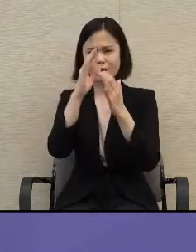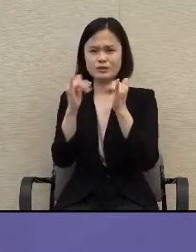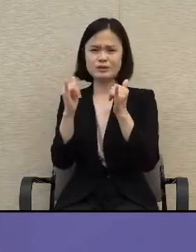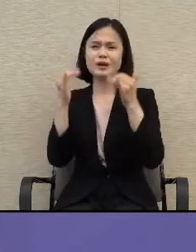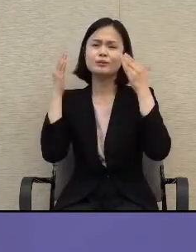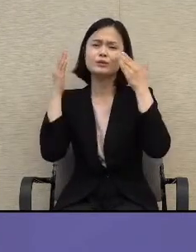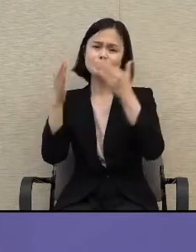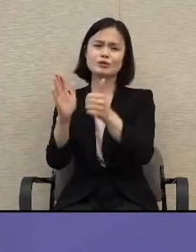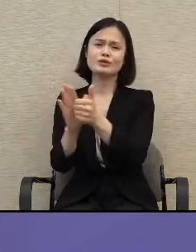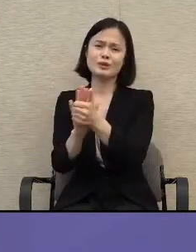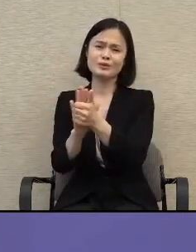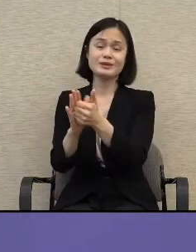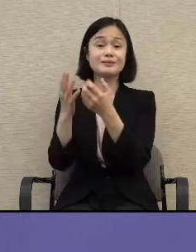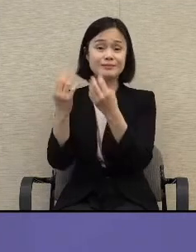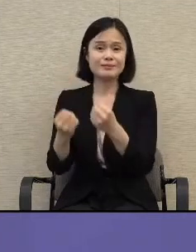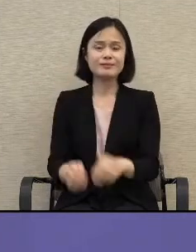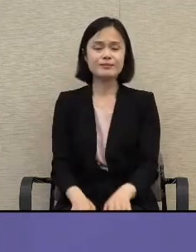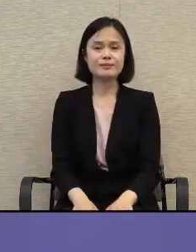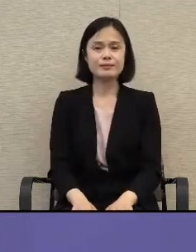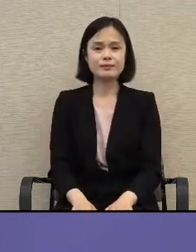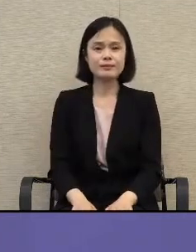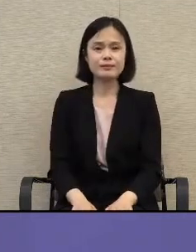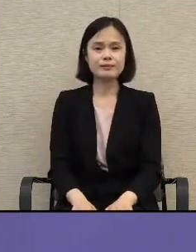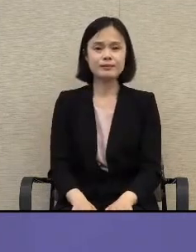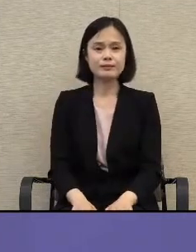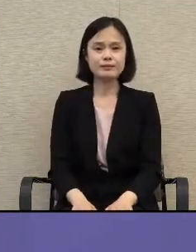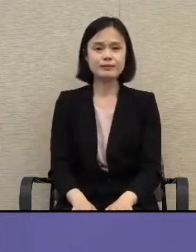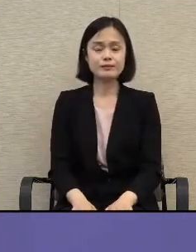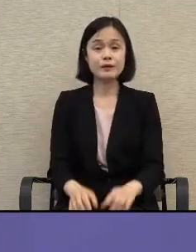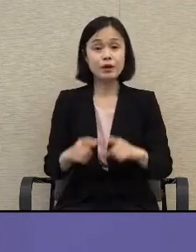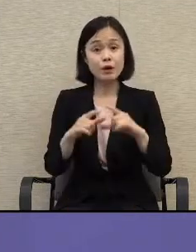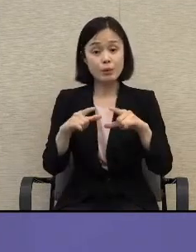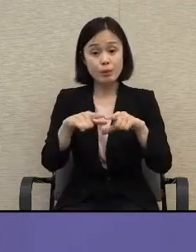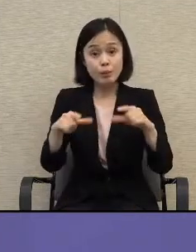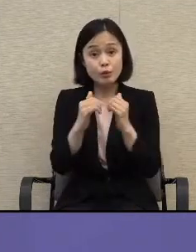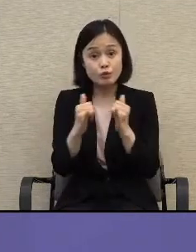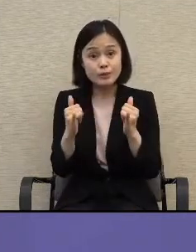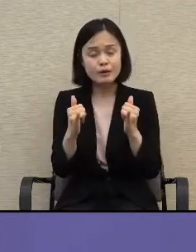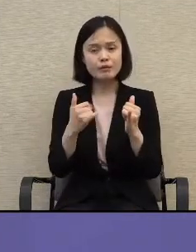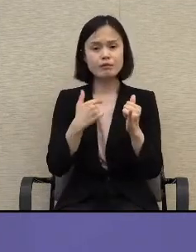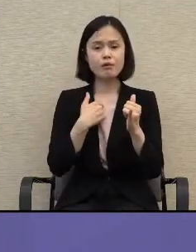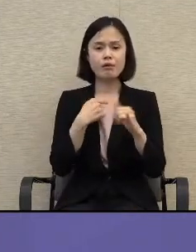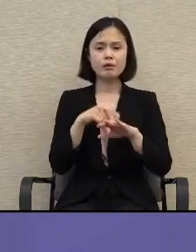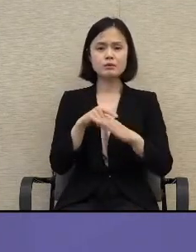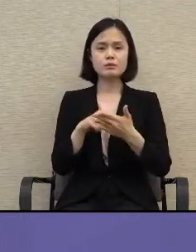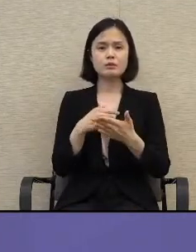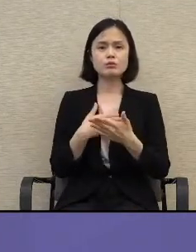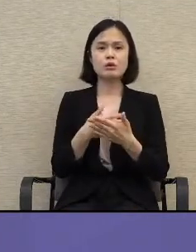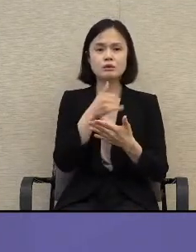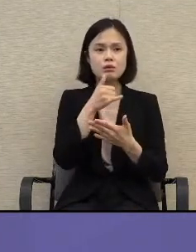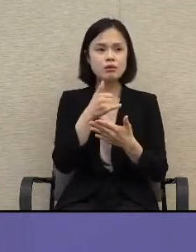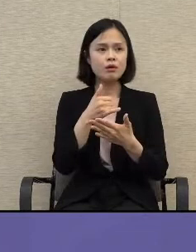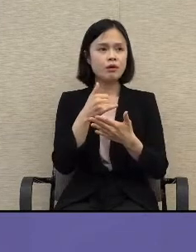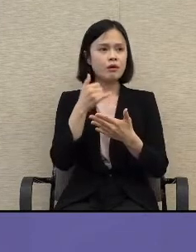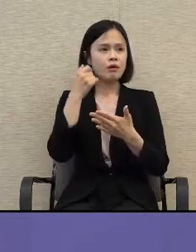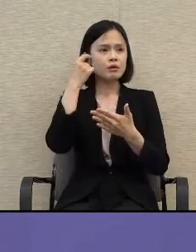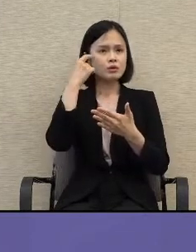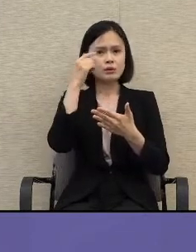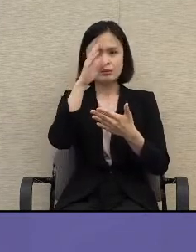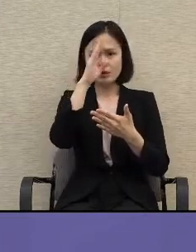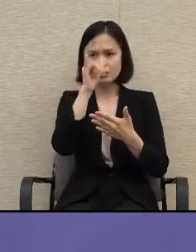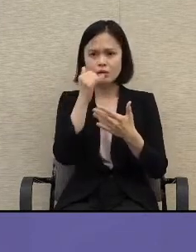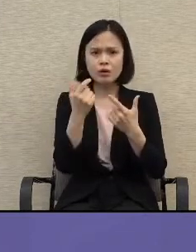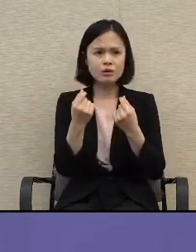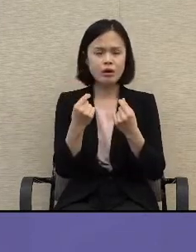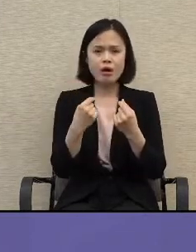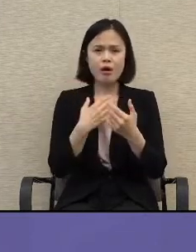그렇기 때문에 국민들이 이제 심리정서적으로 불안할 때 관련 정보를 얻을 수 있고 상담을 받을 수 있는 체계라는 것들에 대한